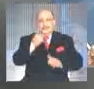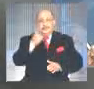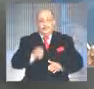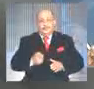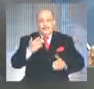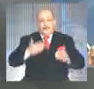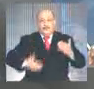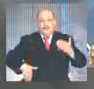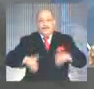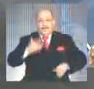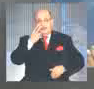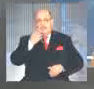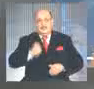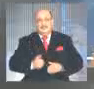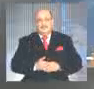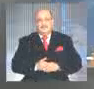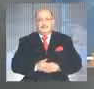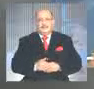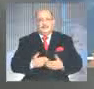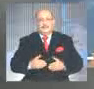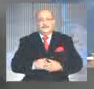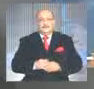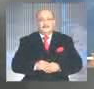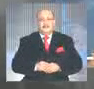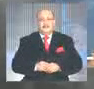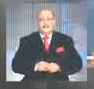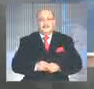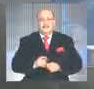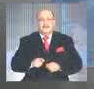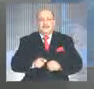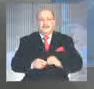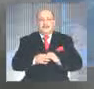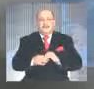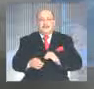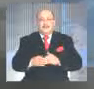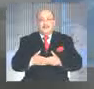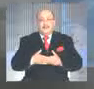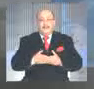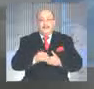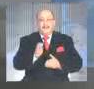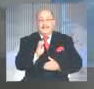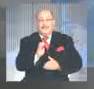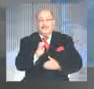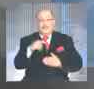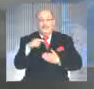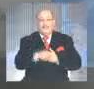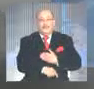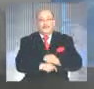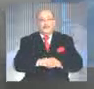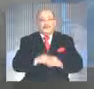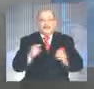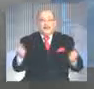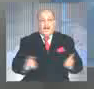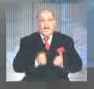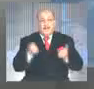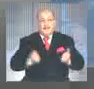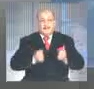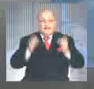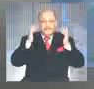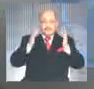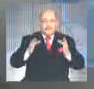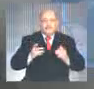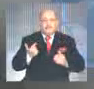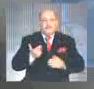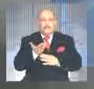باليوم الوطني للمعوق انتظمت في مدينة جملة من ولاية القبلي تظاهرة تنشيطية ثقافية رياضية حملت شعار